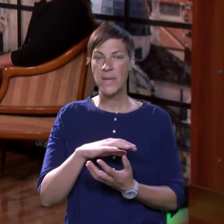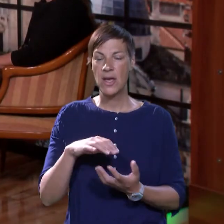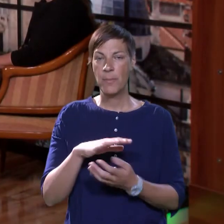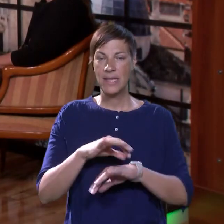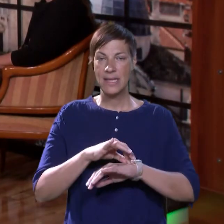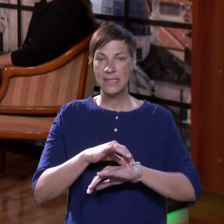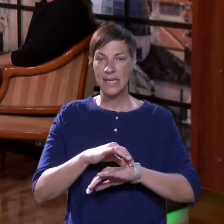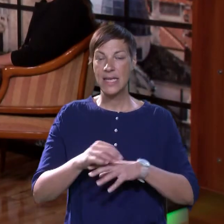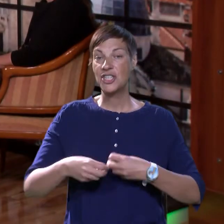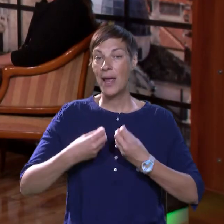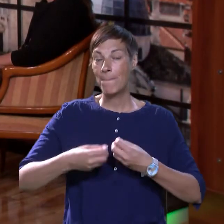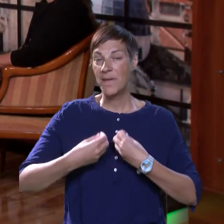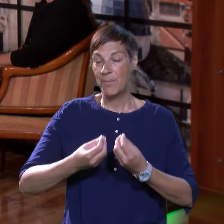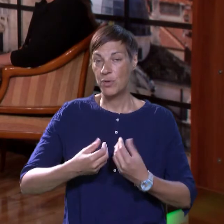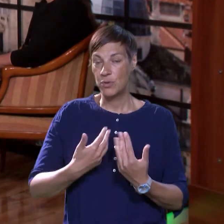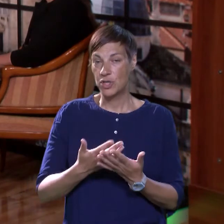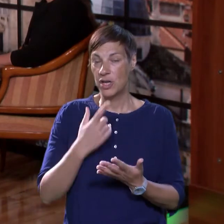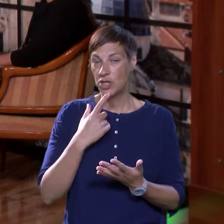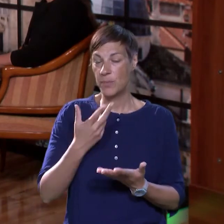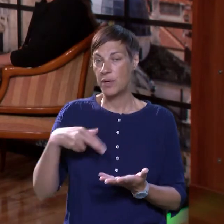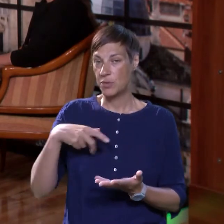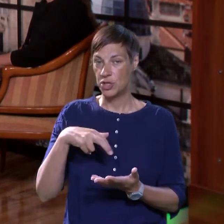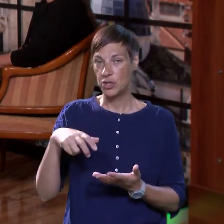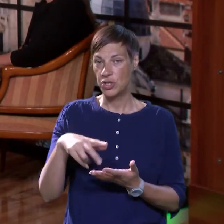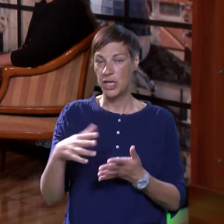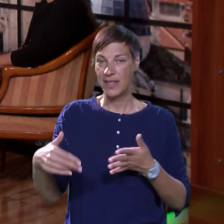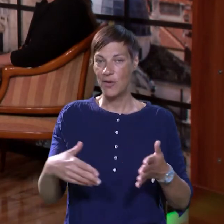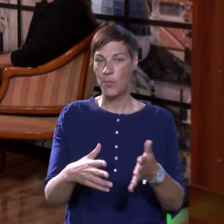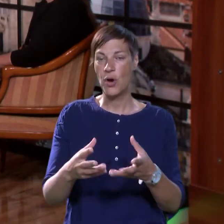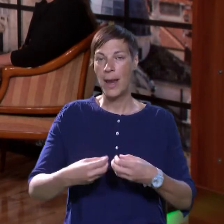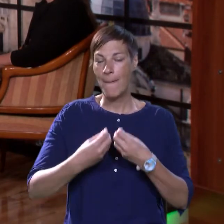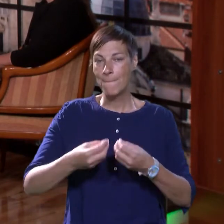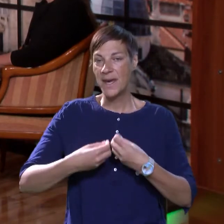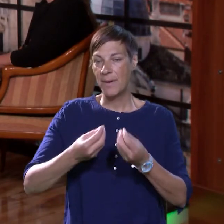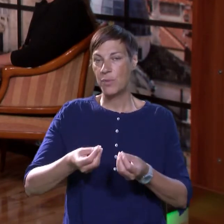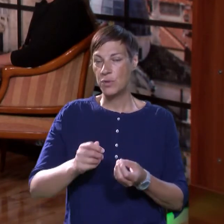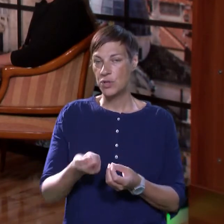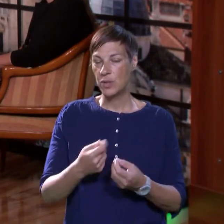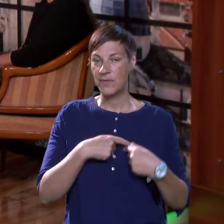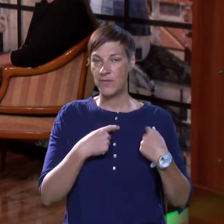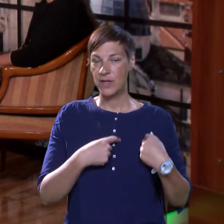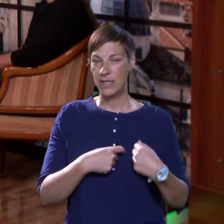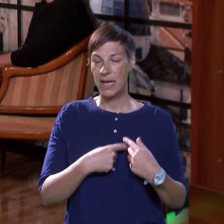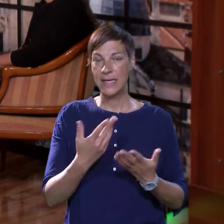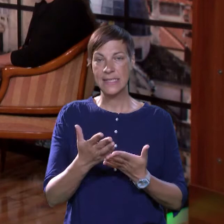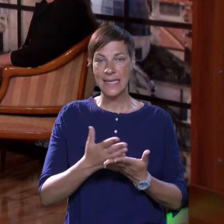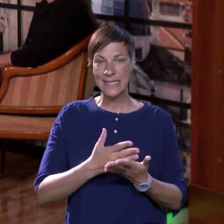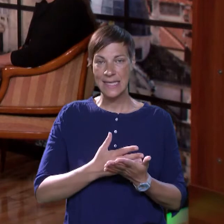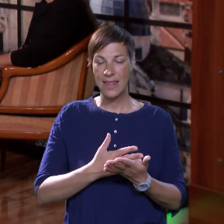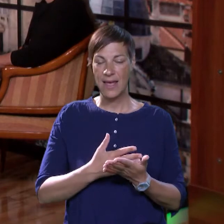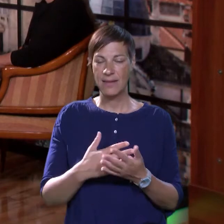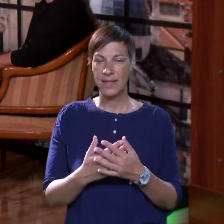obiteljski liječnici preporučuju, kao što preporučuju recimo duge šetnje uz more, tako preporučuju i uključivanje u volonterske